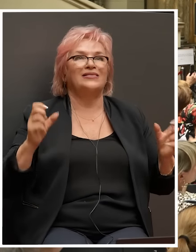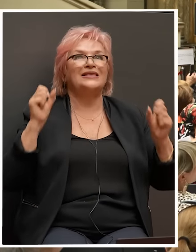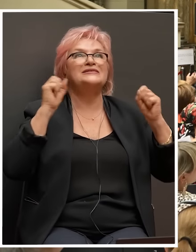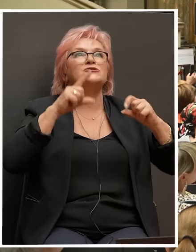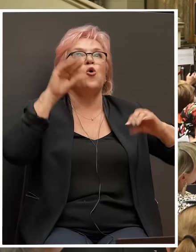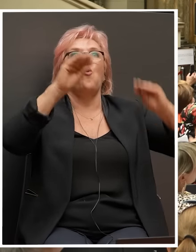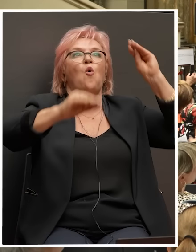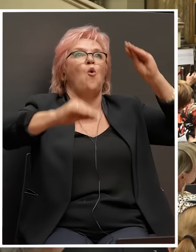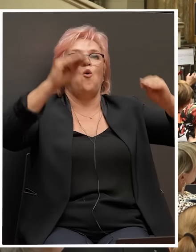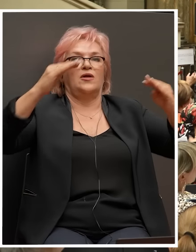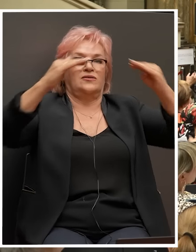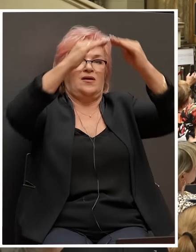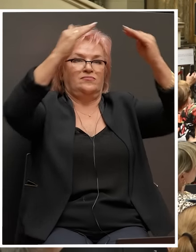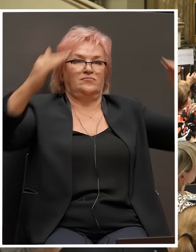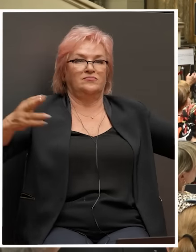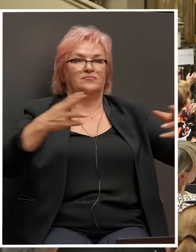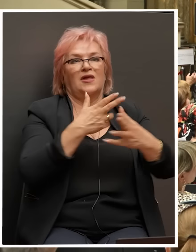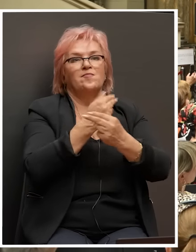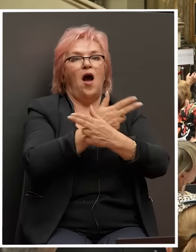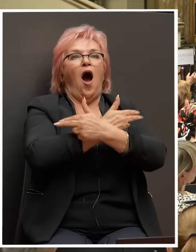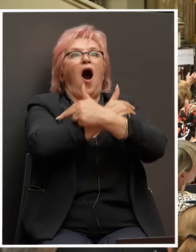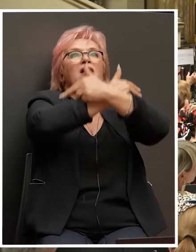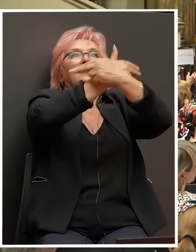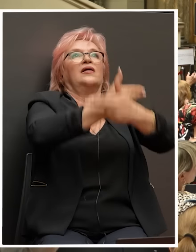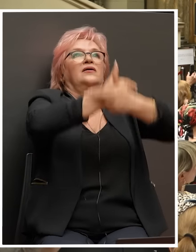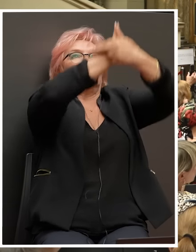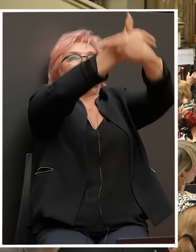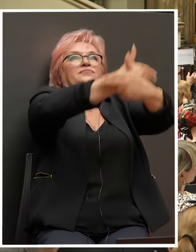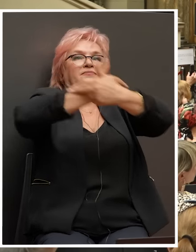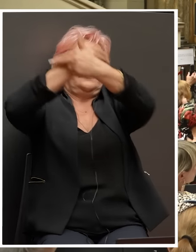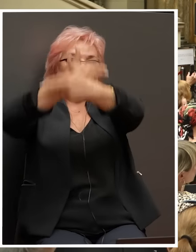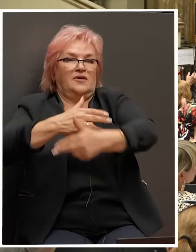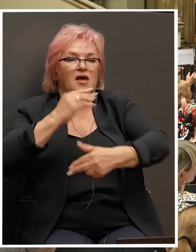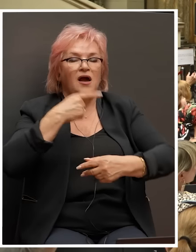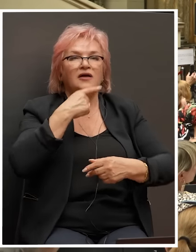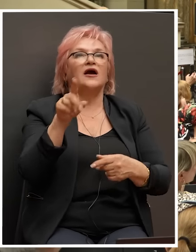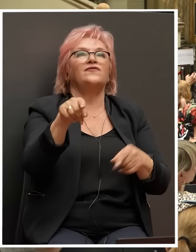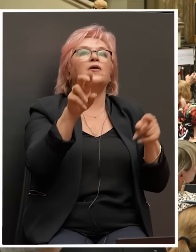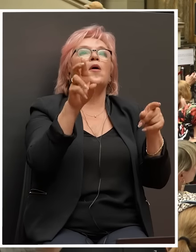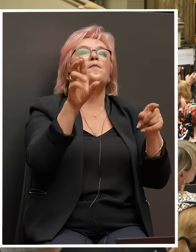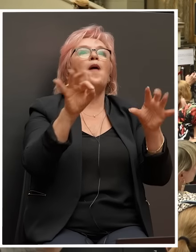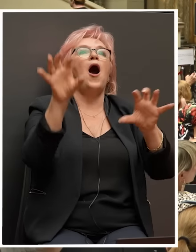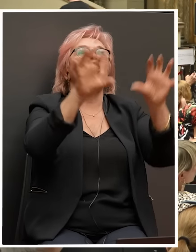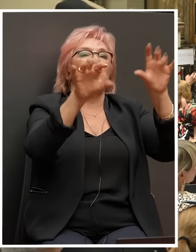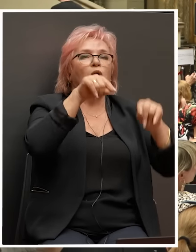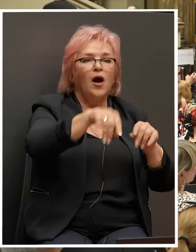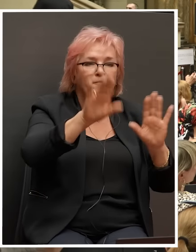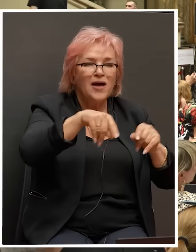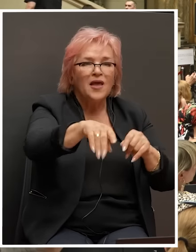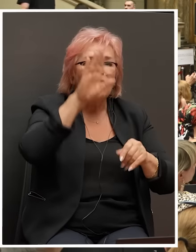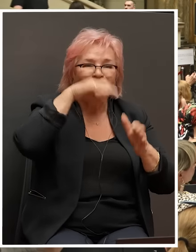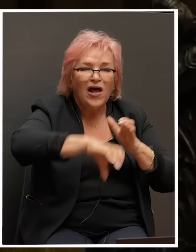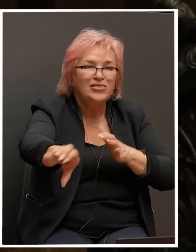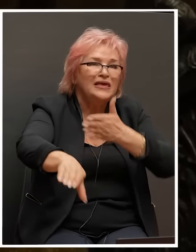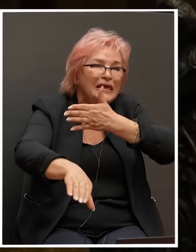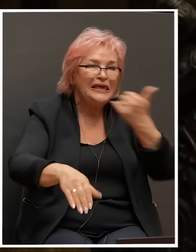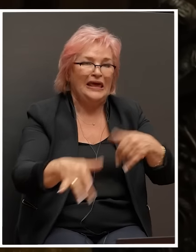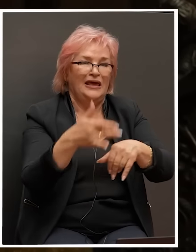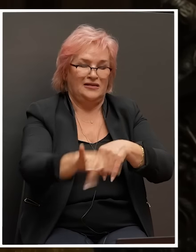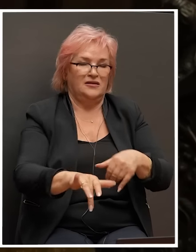золотом, ангелами на фасаде и вот этим всем, что мы с вами представляем себе, когда говорим барокко, в городе, в котором воды элементарно нет.